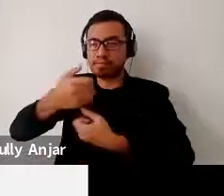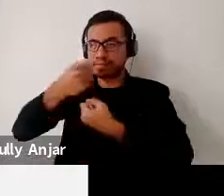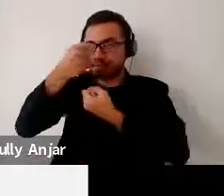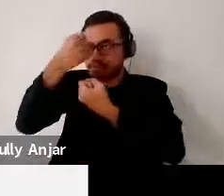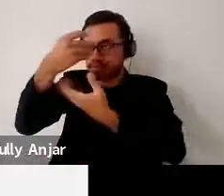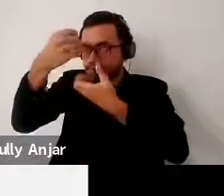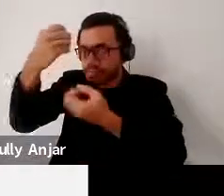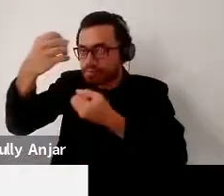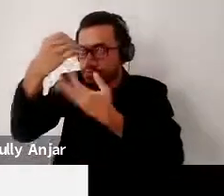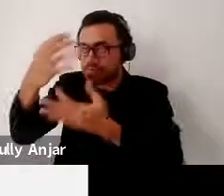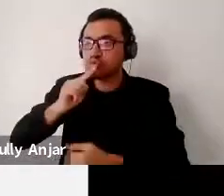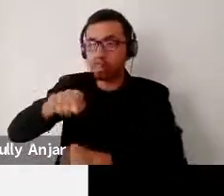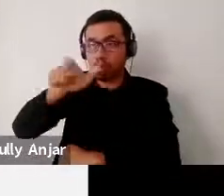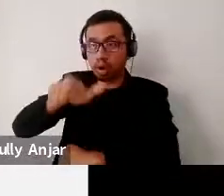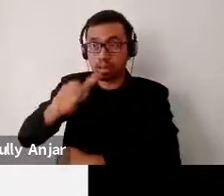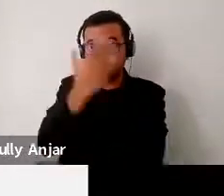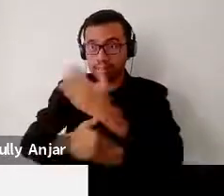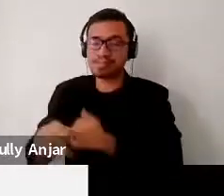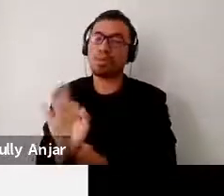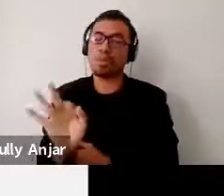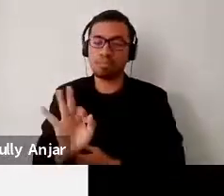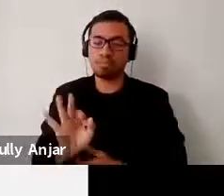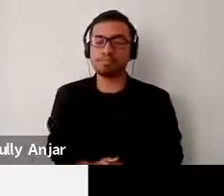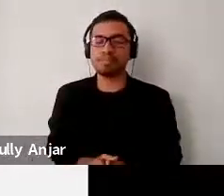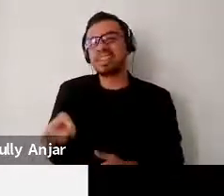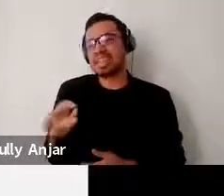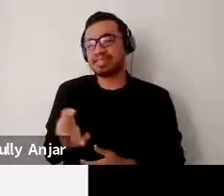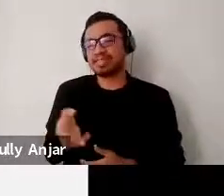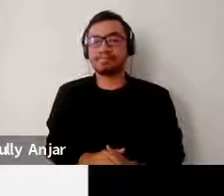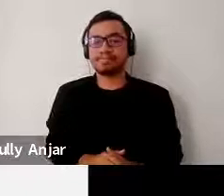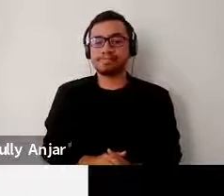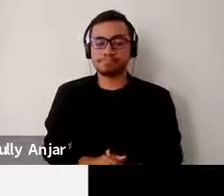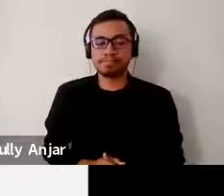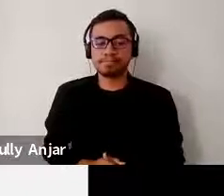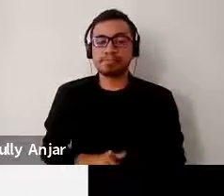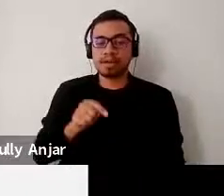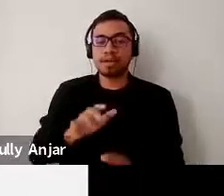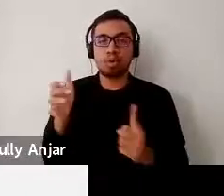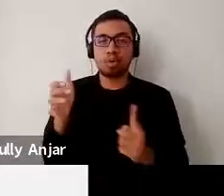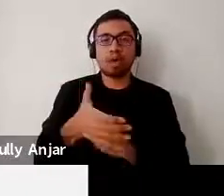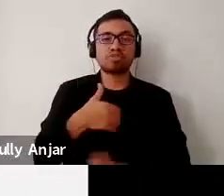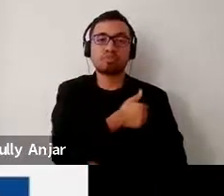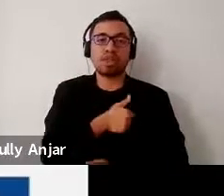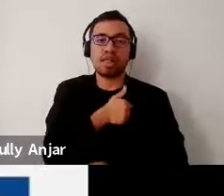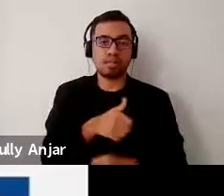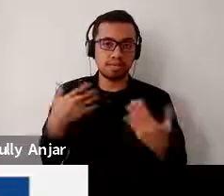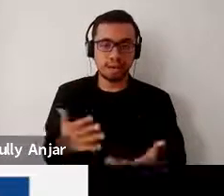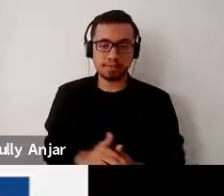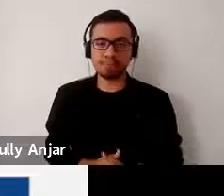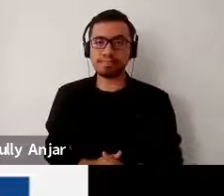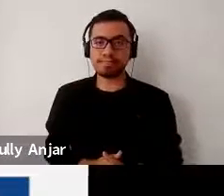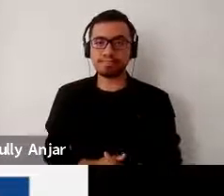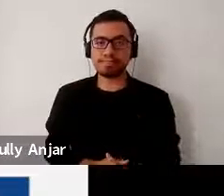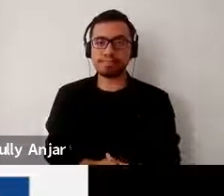ini. Nah, mungkin ini saya cepat saja untuk perlindungan sosial. Kalau dari perlindungan konteks perlindungan